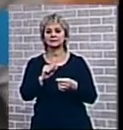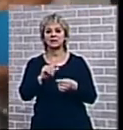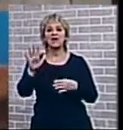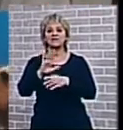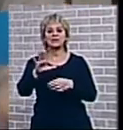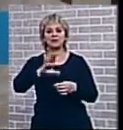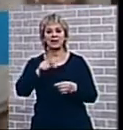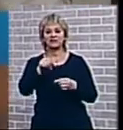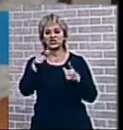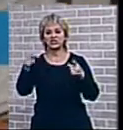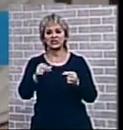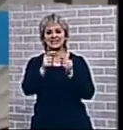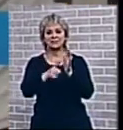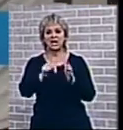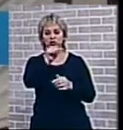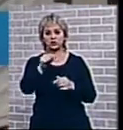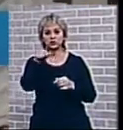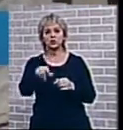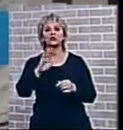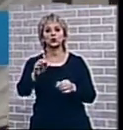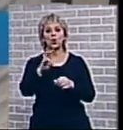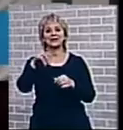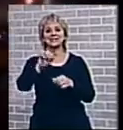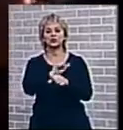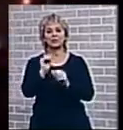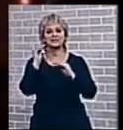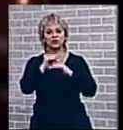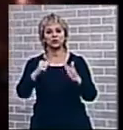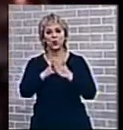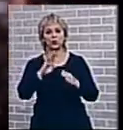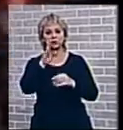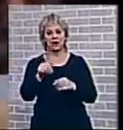Фильм снимался в течение 17 часов нон-стоп, с вечера до утра.